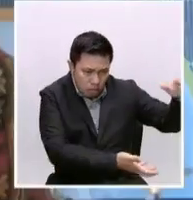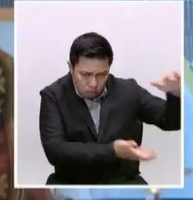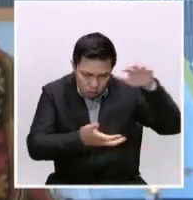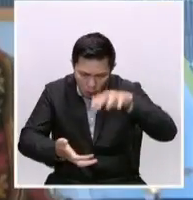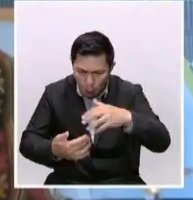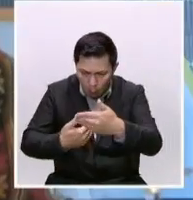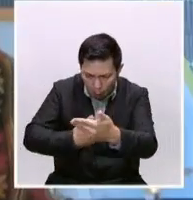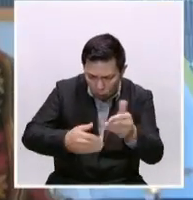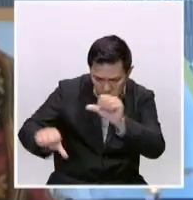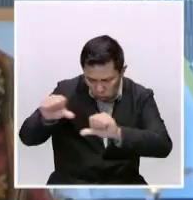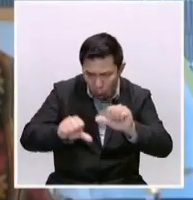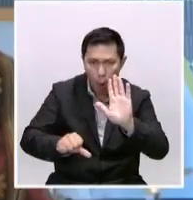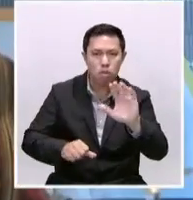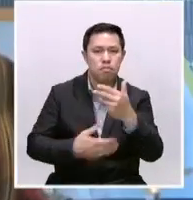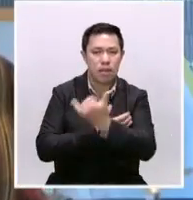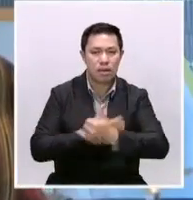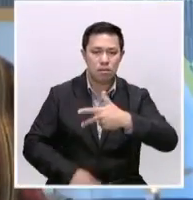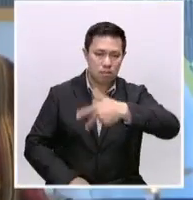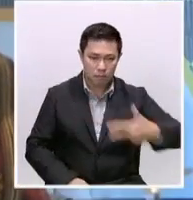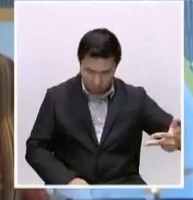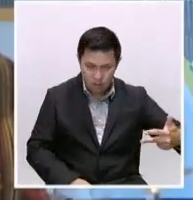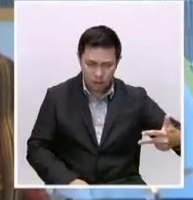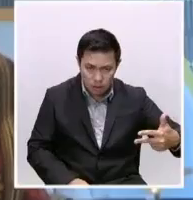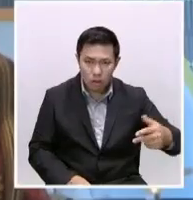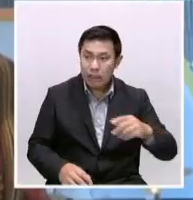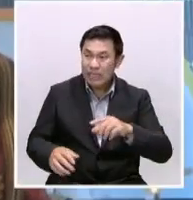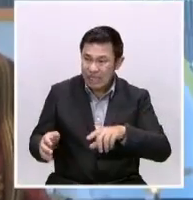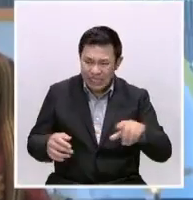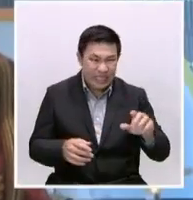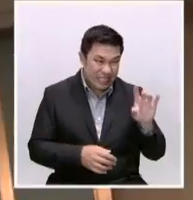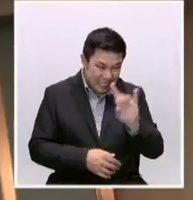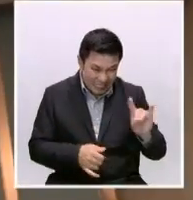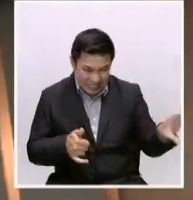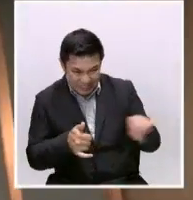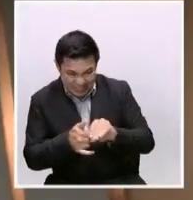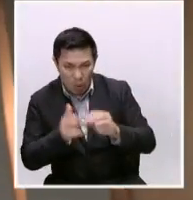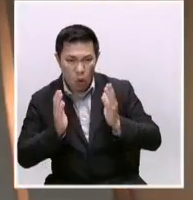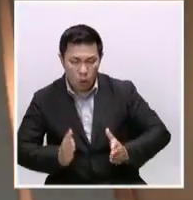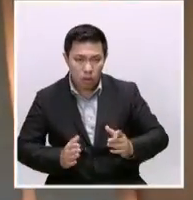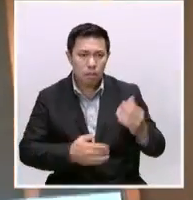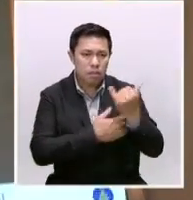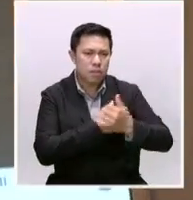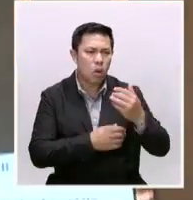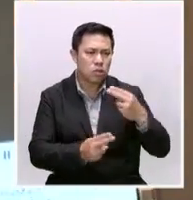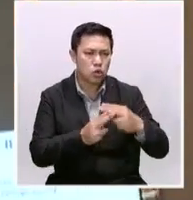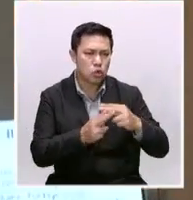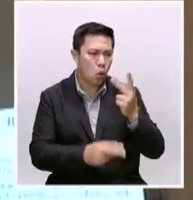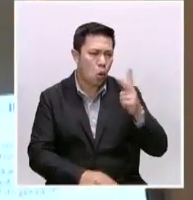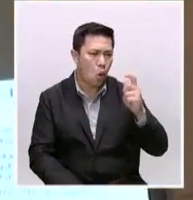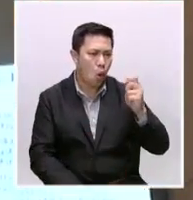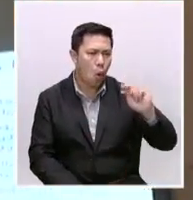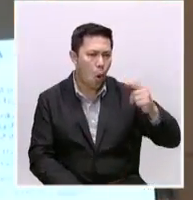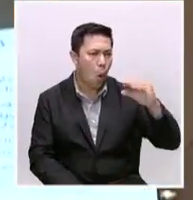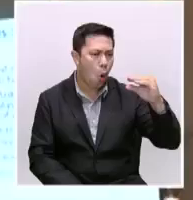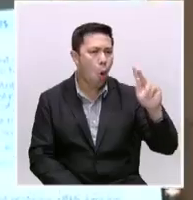ติการในเดนมาร์กการติดเชื้อในสัตว์ในคนการติดเชื้อในคนรายแรกก็คือที่ DR คองโกแล้วก็พบอย่